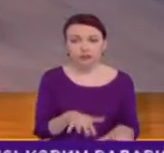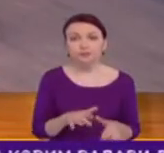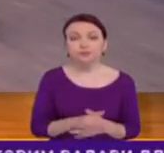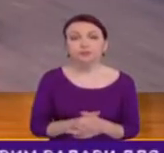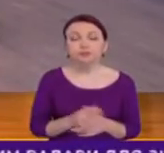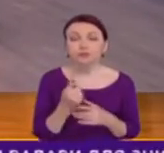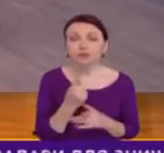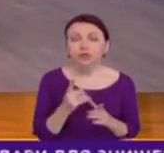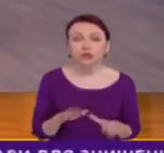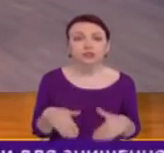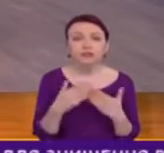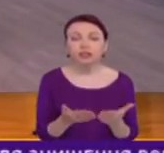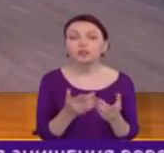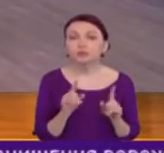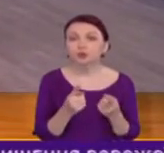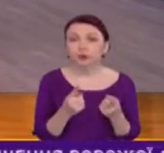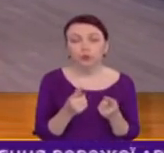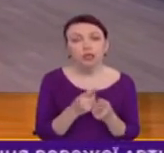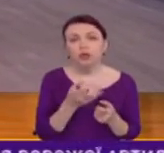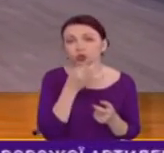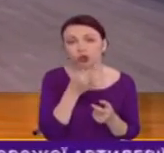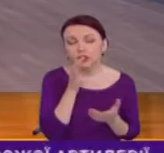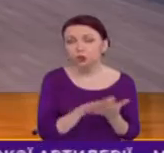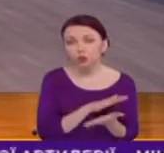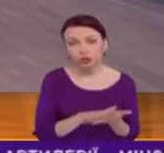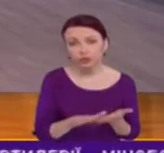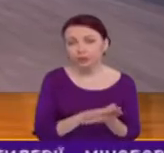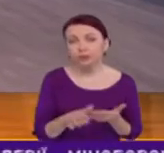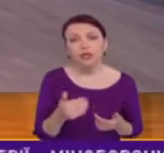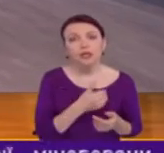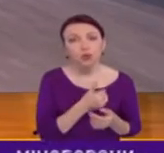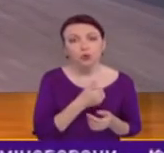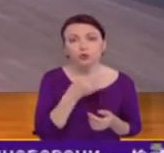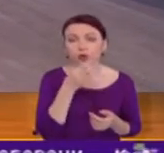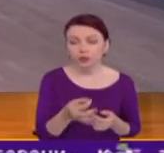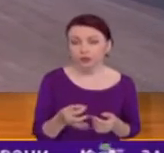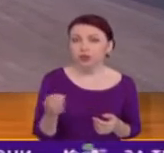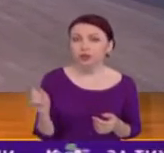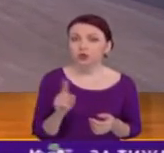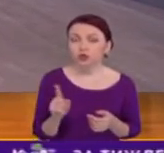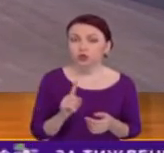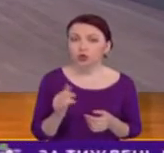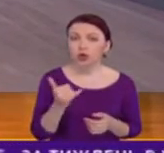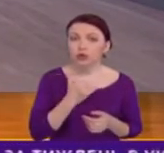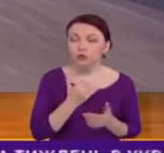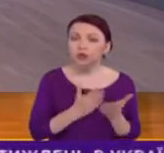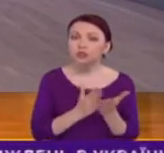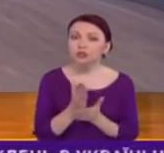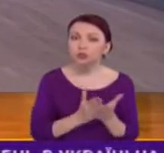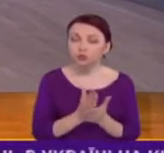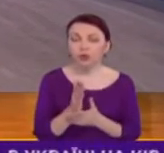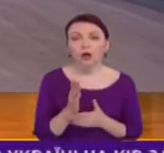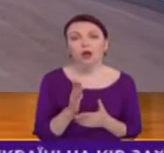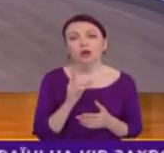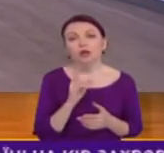варіантів, чому там поки що ще не розчистили. Але я хочу сказати, що у нас служби